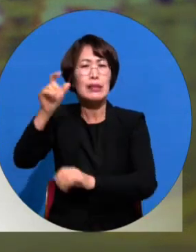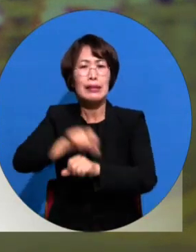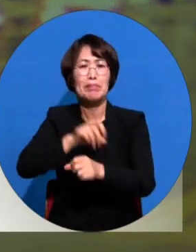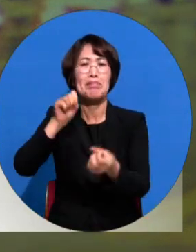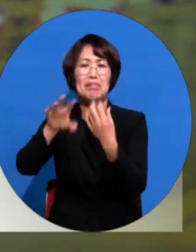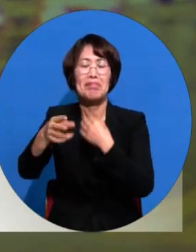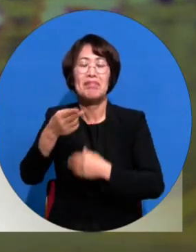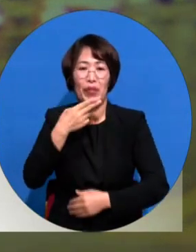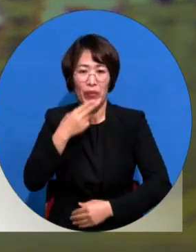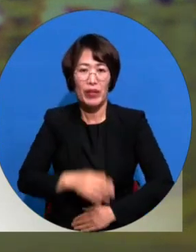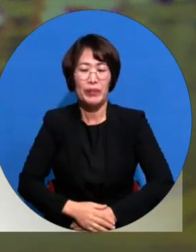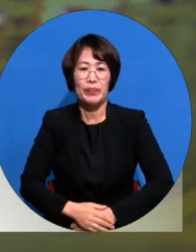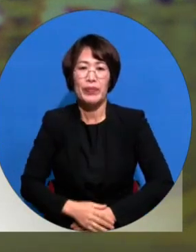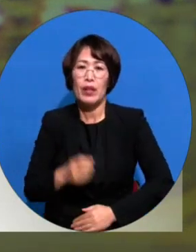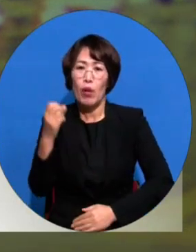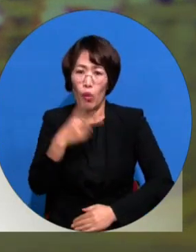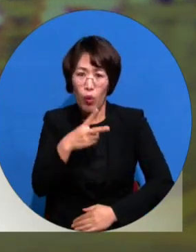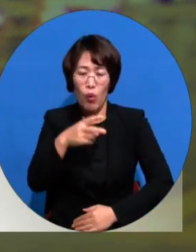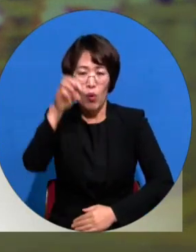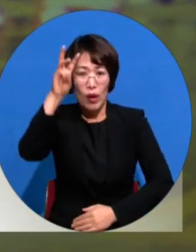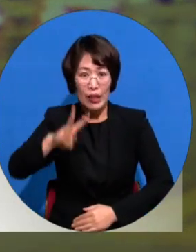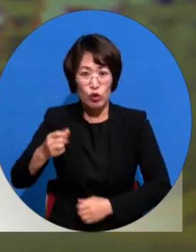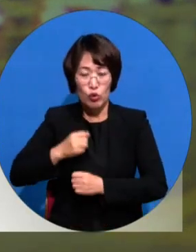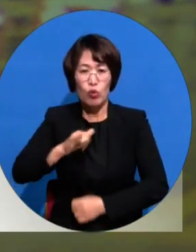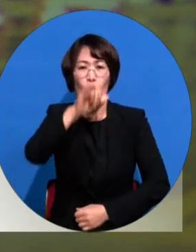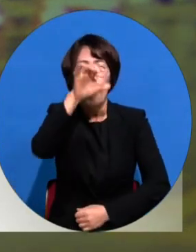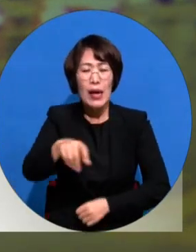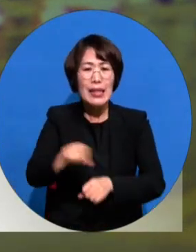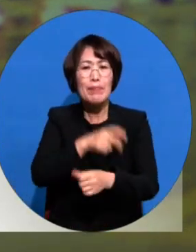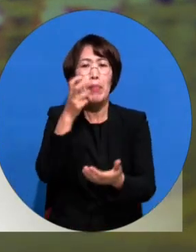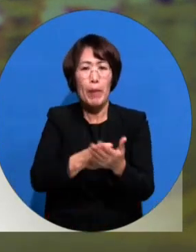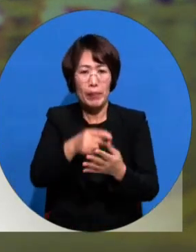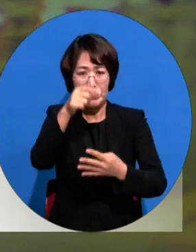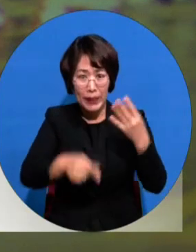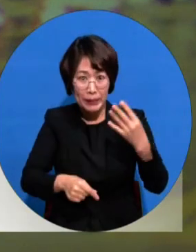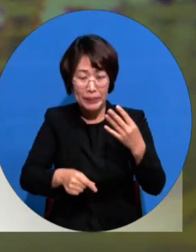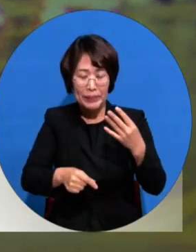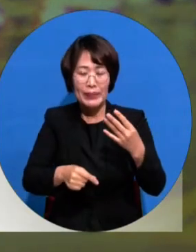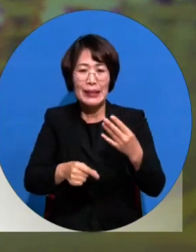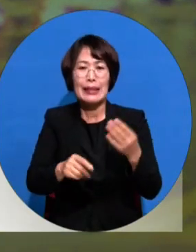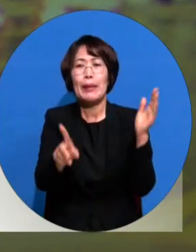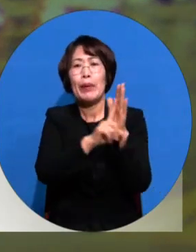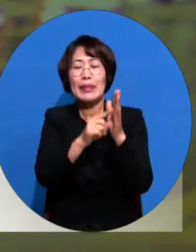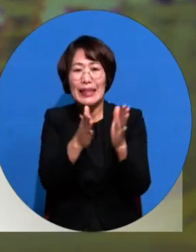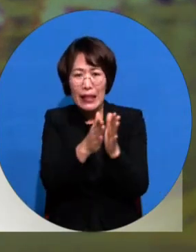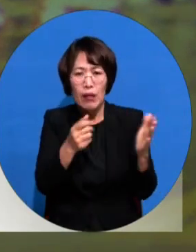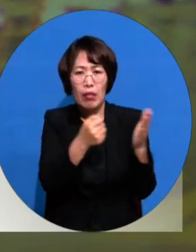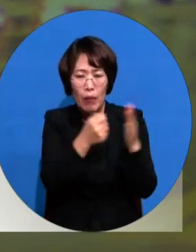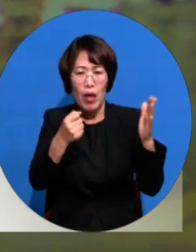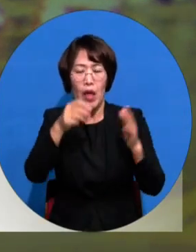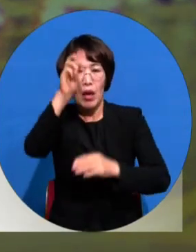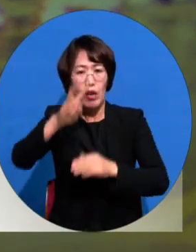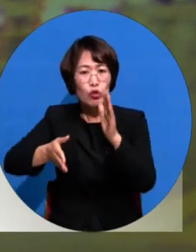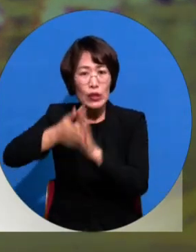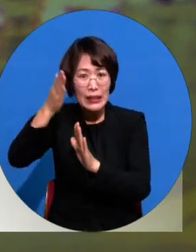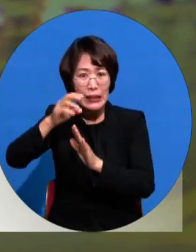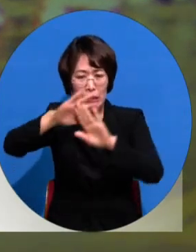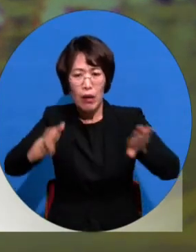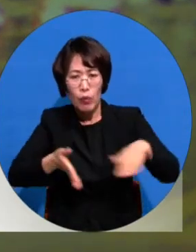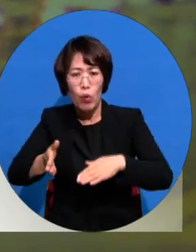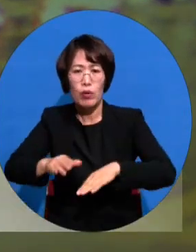않고 있습니다. 이런 가운데 광주 군공항 특별법 시행령안이 입법 예고되면서 광주시와 전라남도 모두